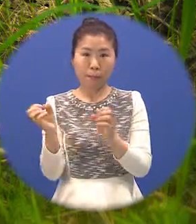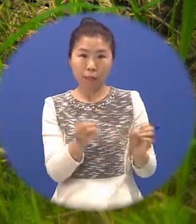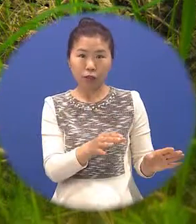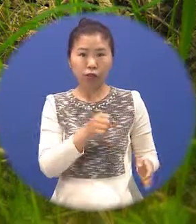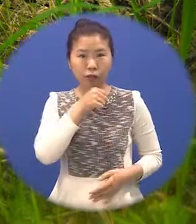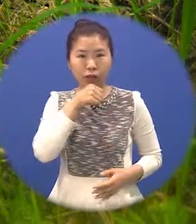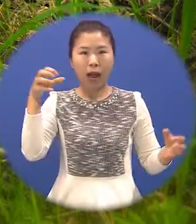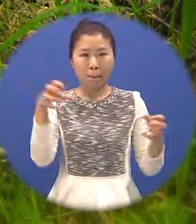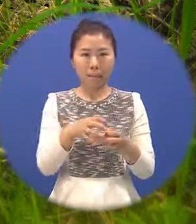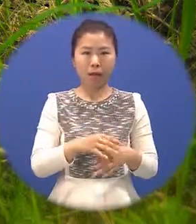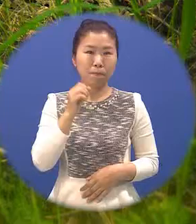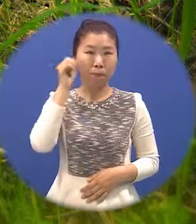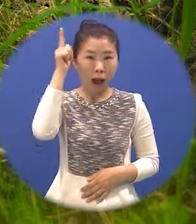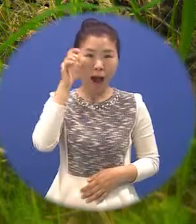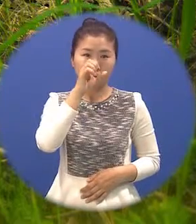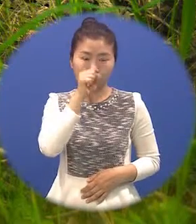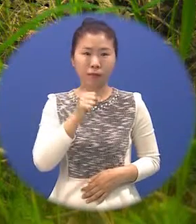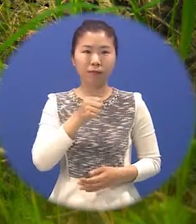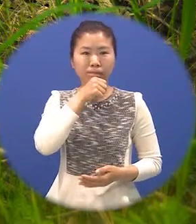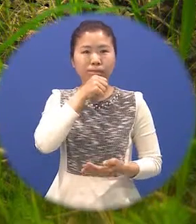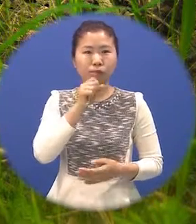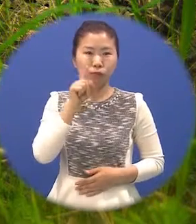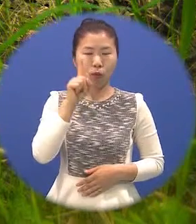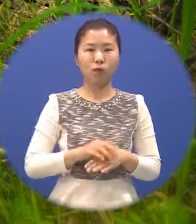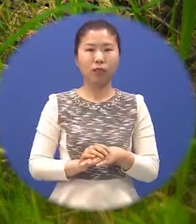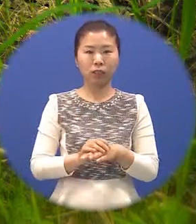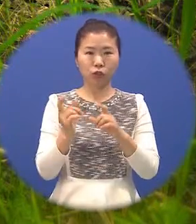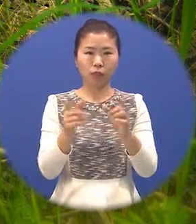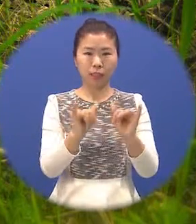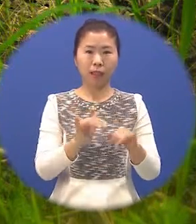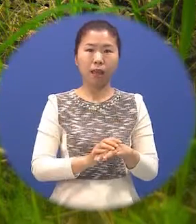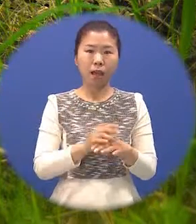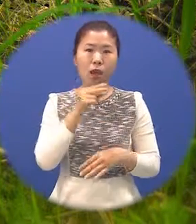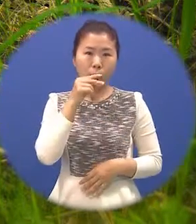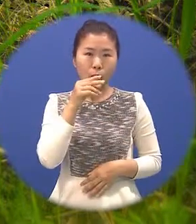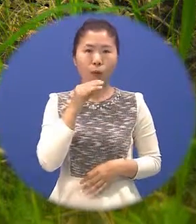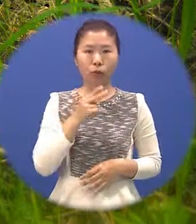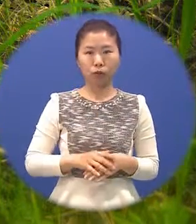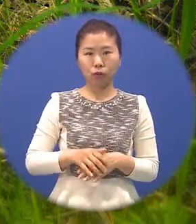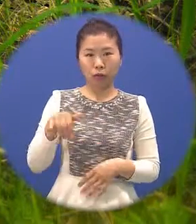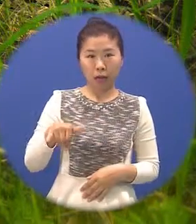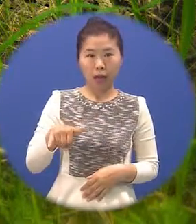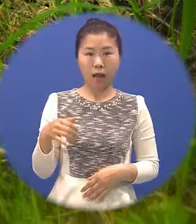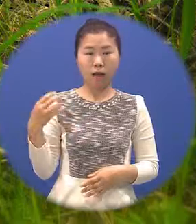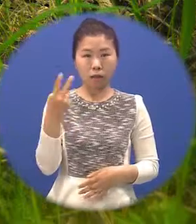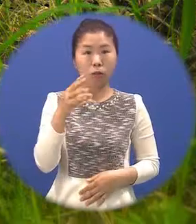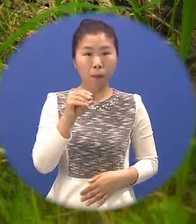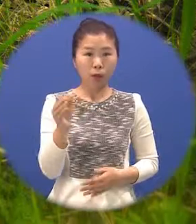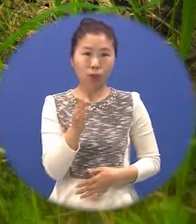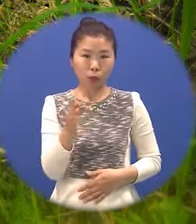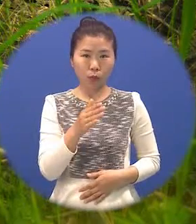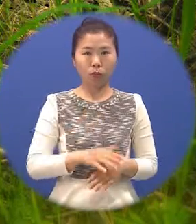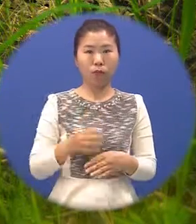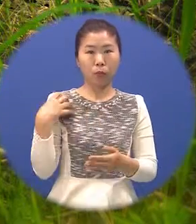합산하여 우수 동주민들에게 종량제 봉투, 장바구니 등 2천만 원 규모의 인센티브로 돌려주는